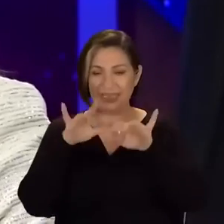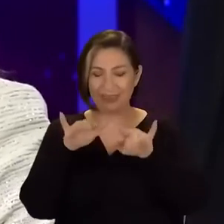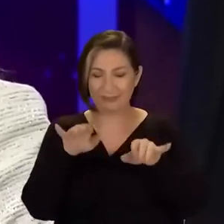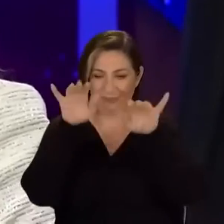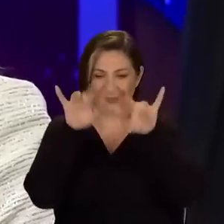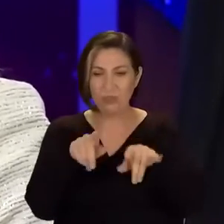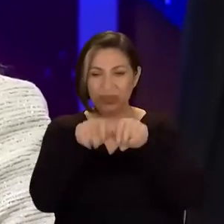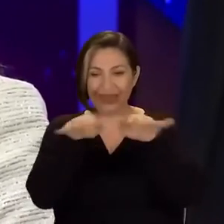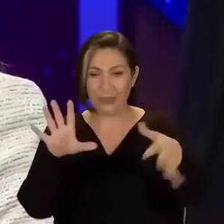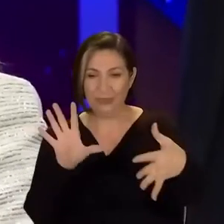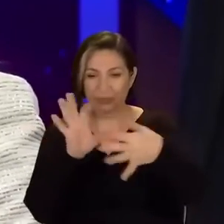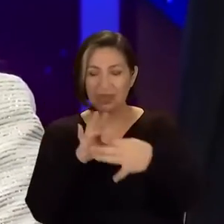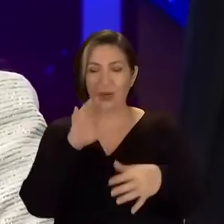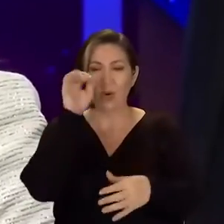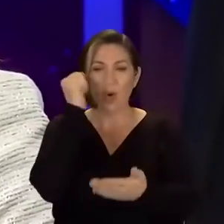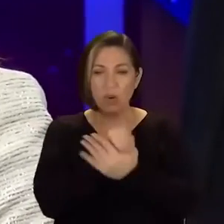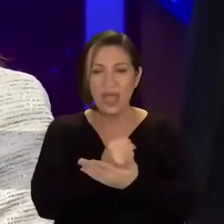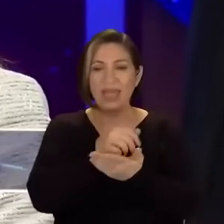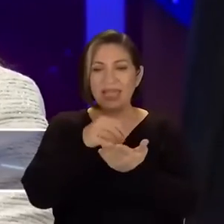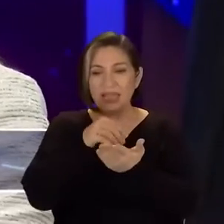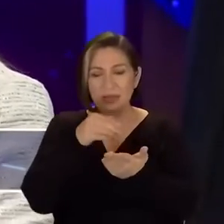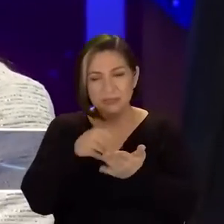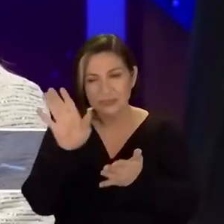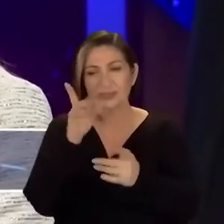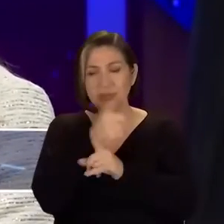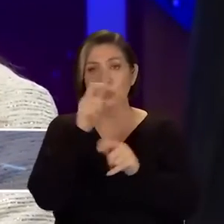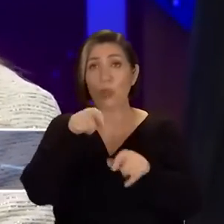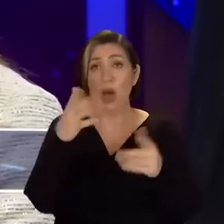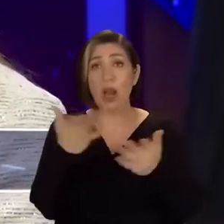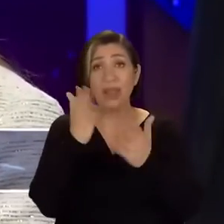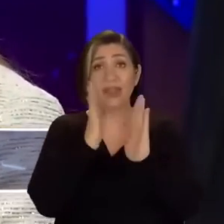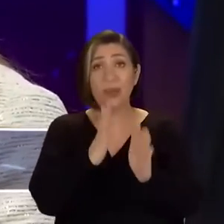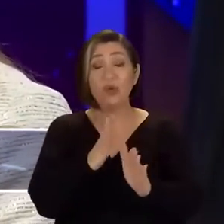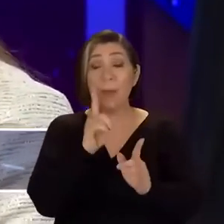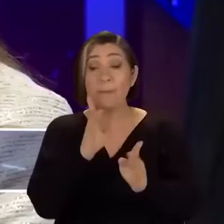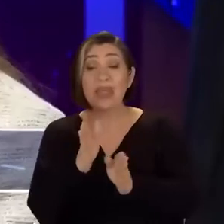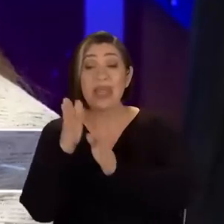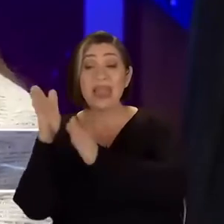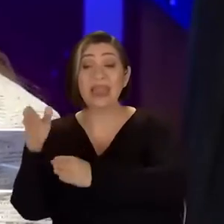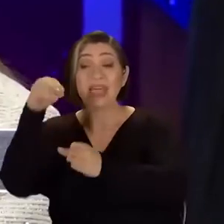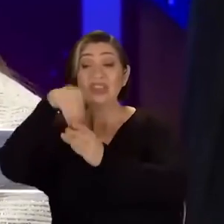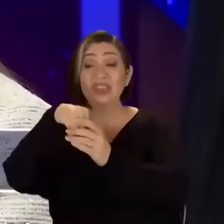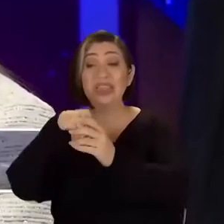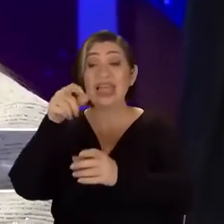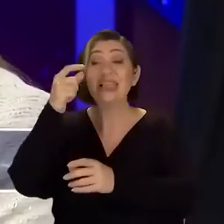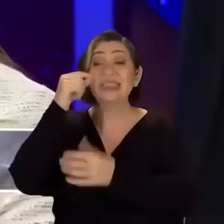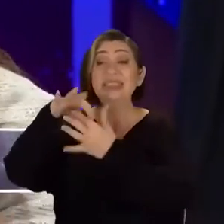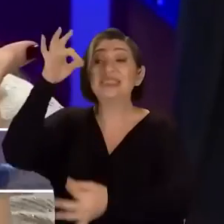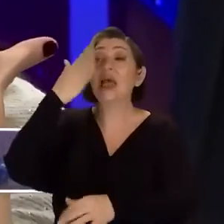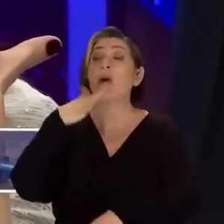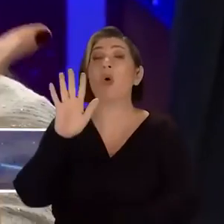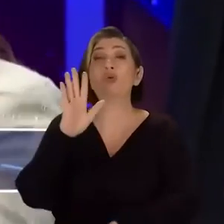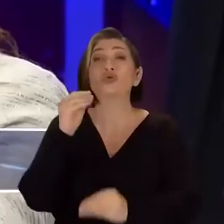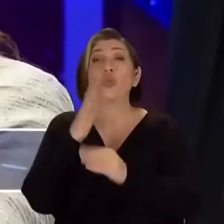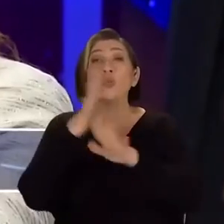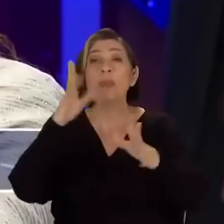sisteme bağlanıp bu onaylama işlemlerini, kazıma işlemlerini yapıyordu. Bu hala devam ediyor ama bir yandan içinde insan olmayan çok